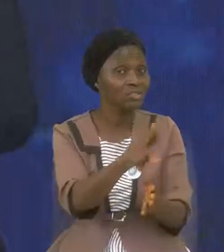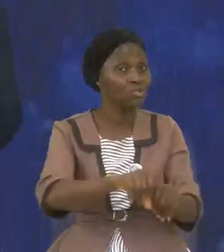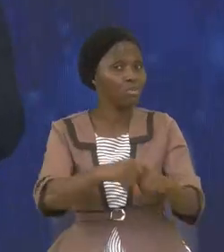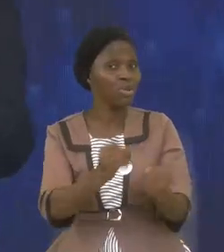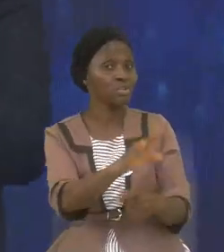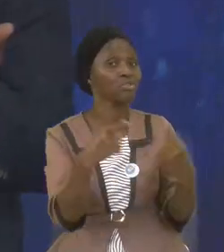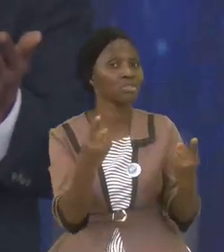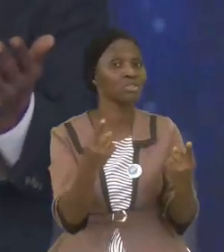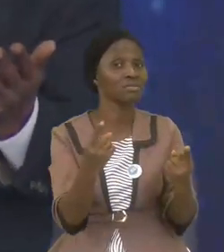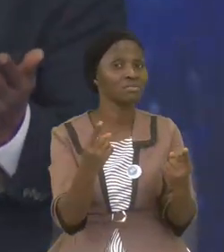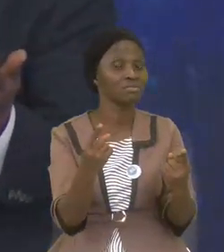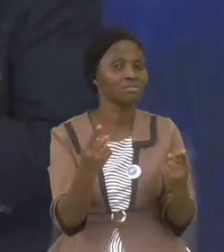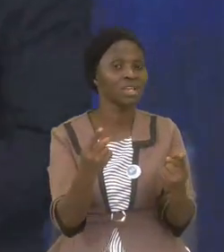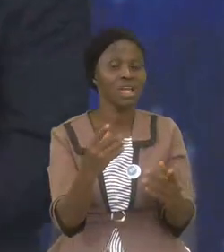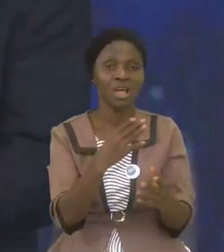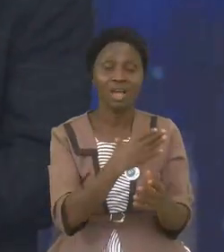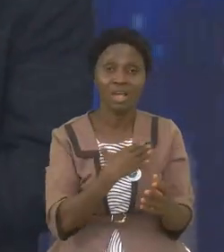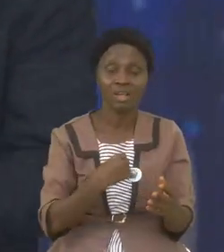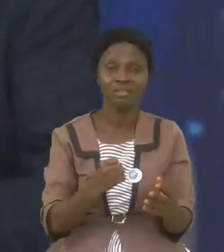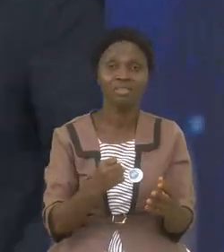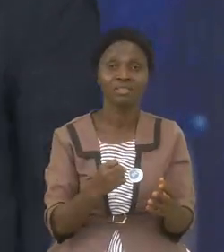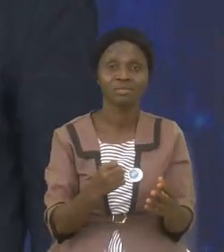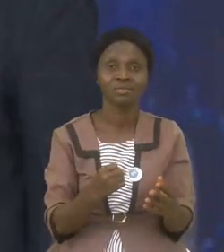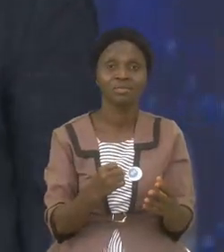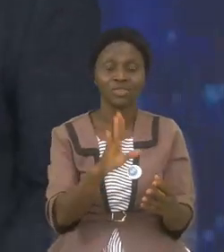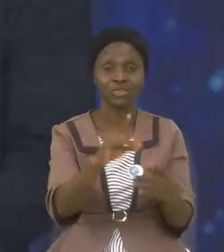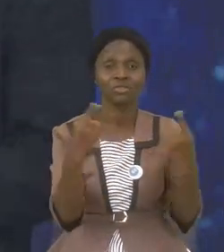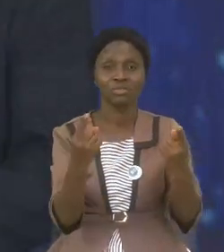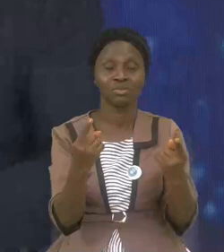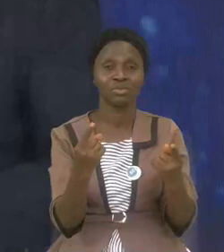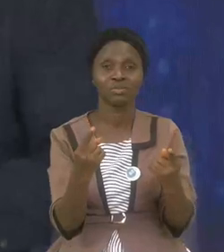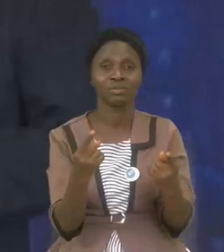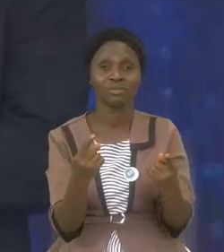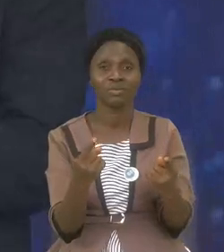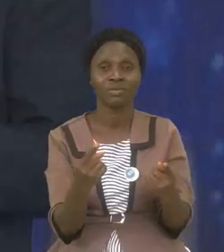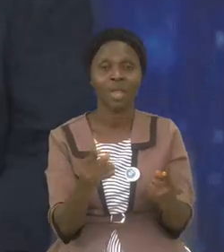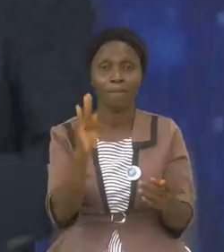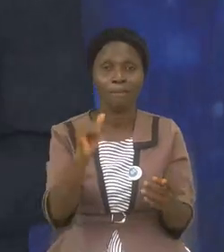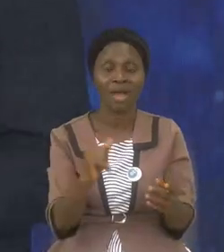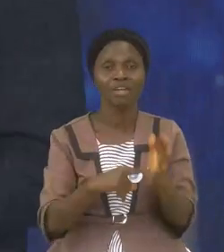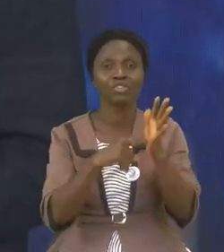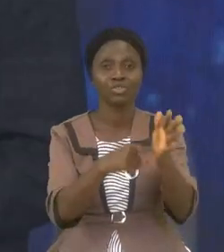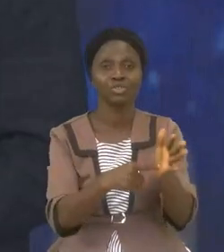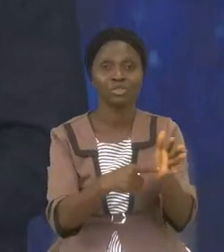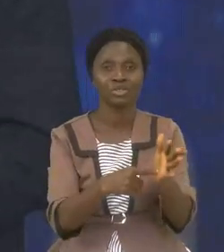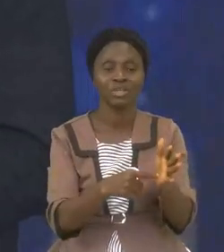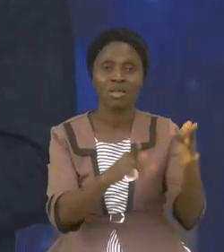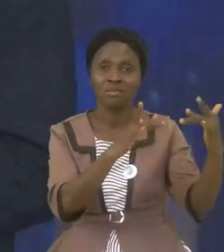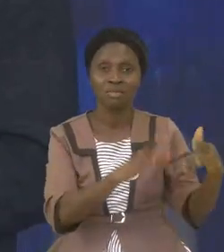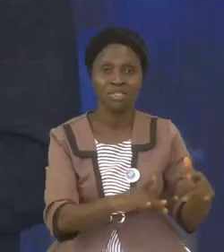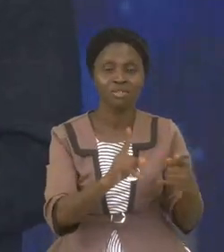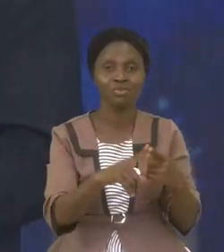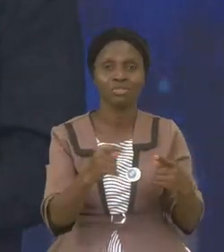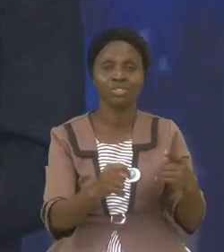être affranchi du jugement à venir, mais un terme à tes péchés, en pratiquant la justice et à